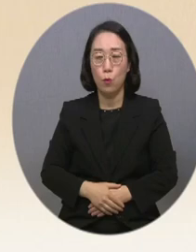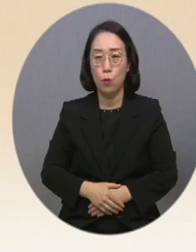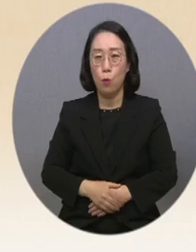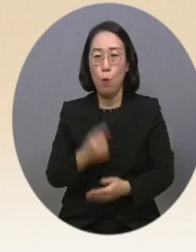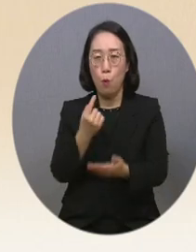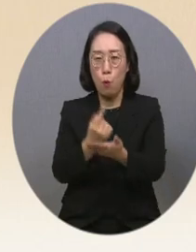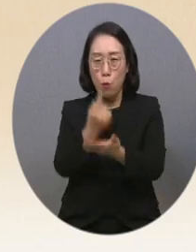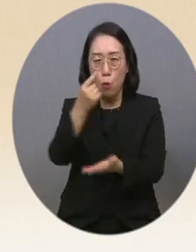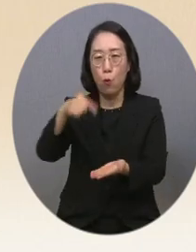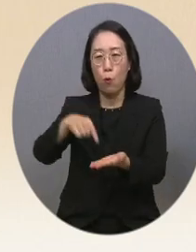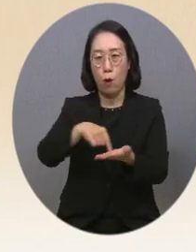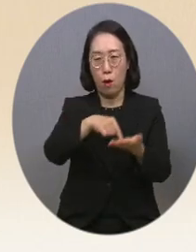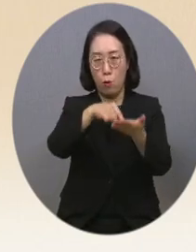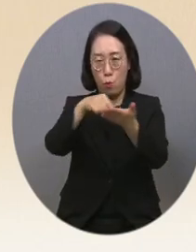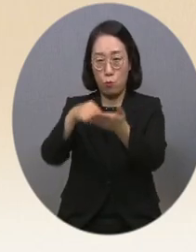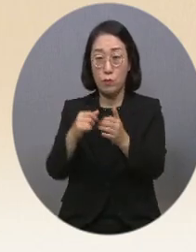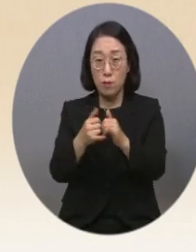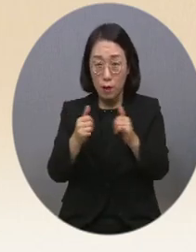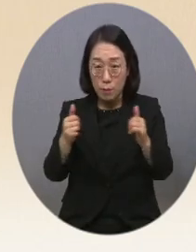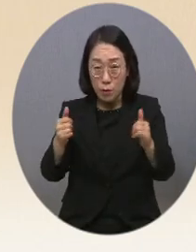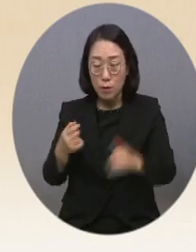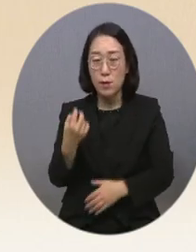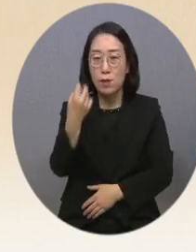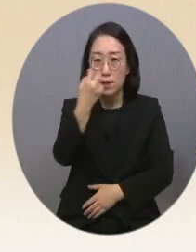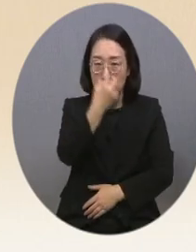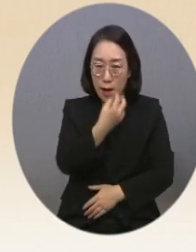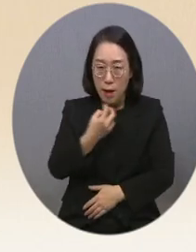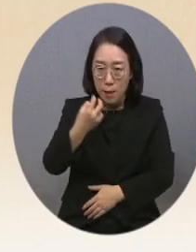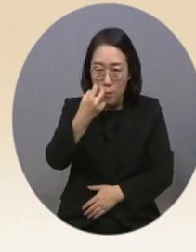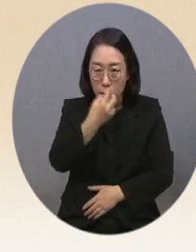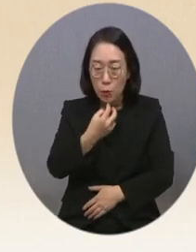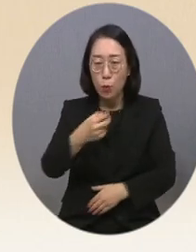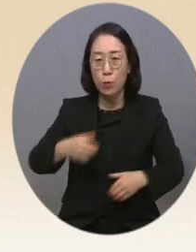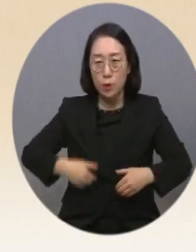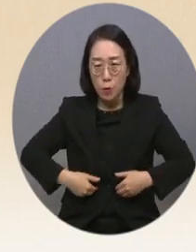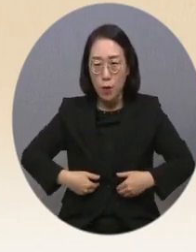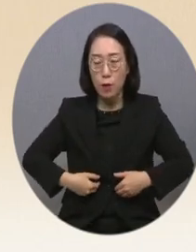홀로 외롭게 지내는 이웃을 살피고 돌봅니다.